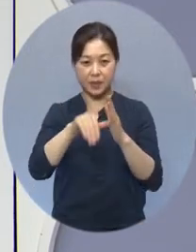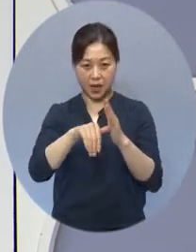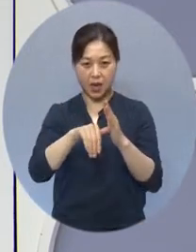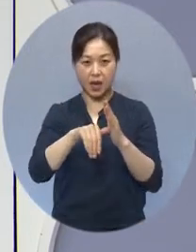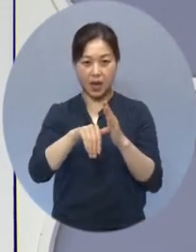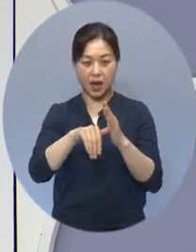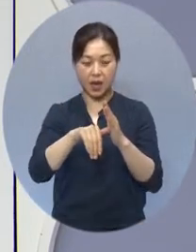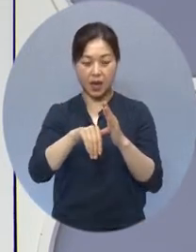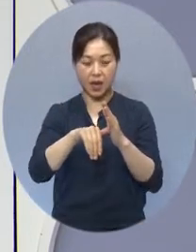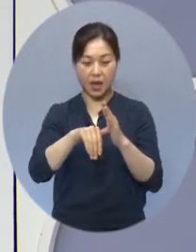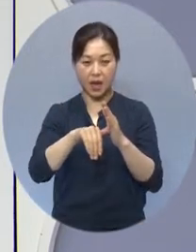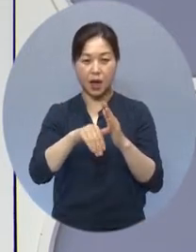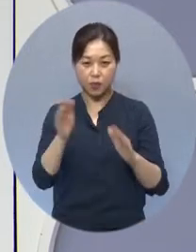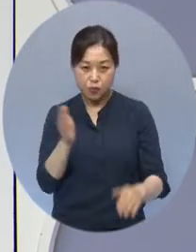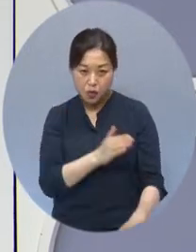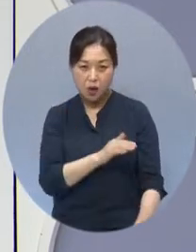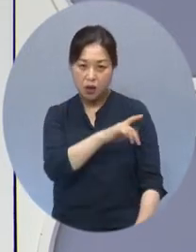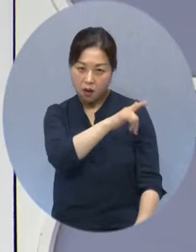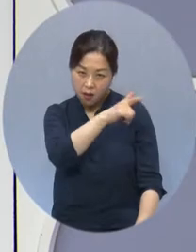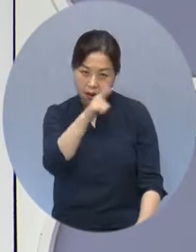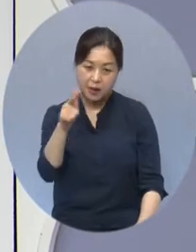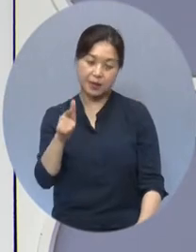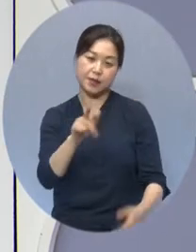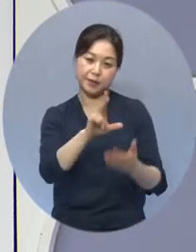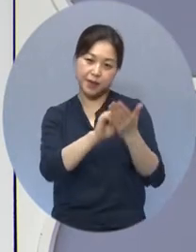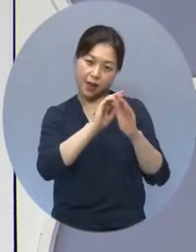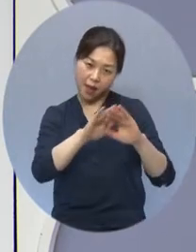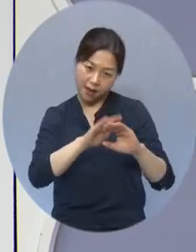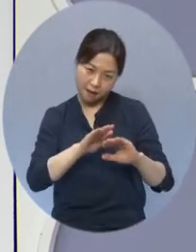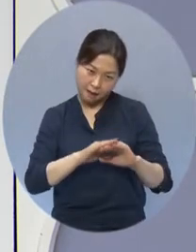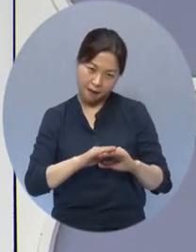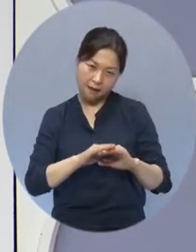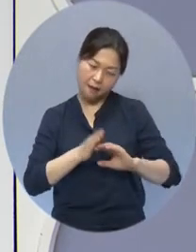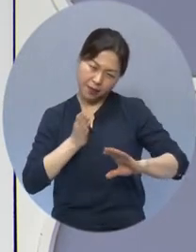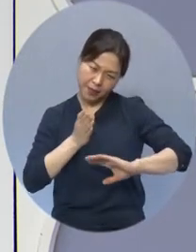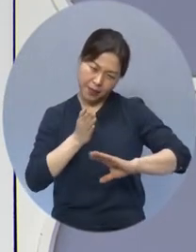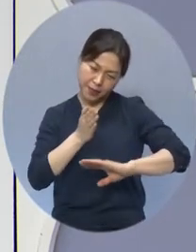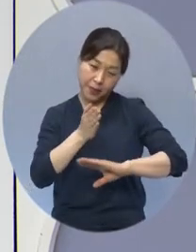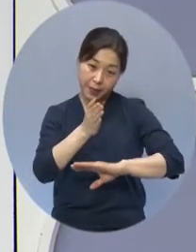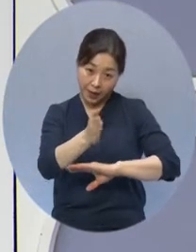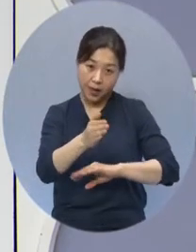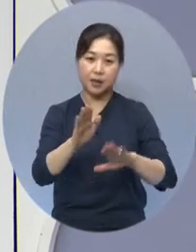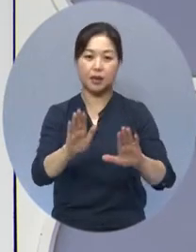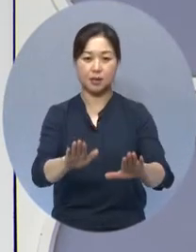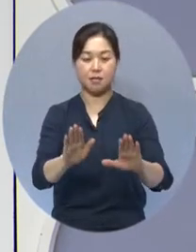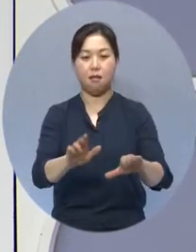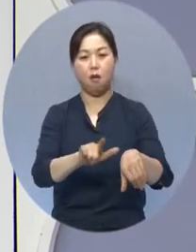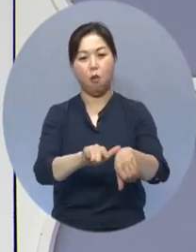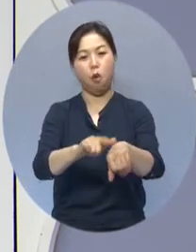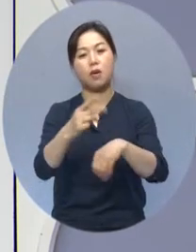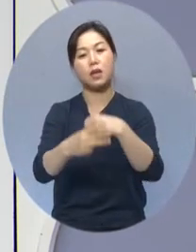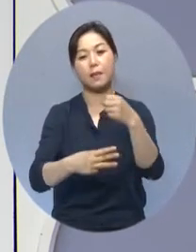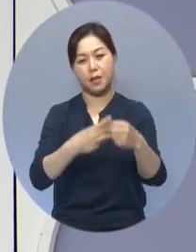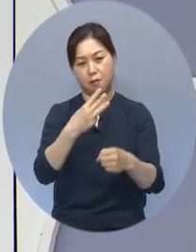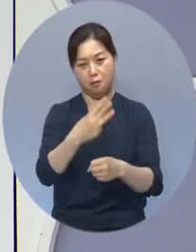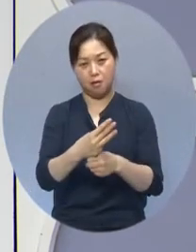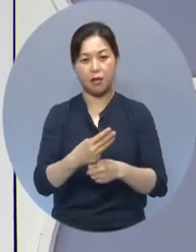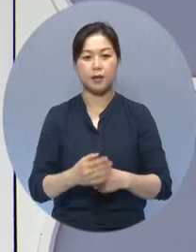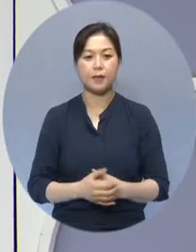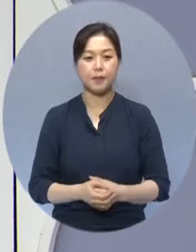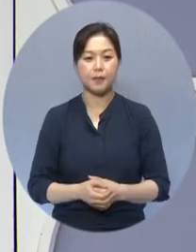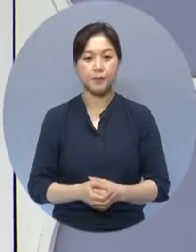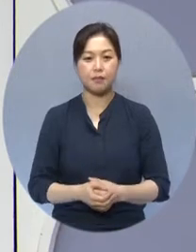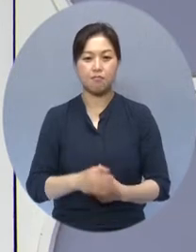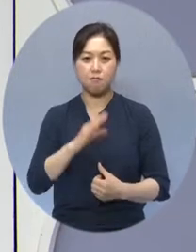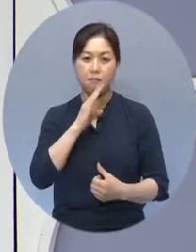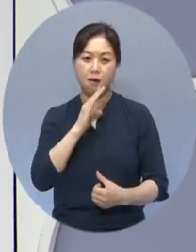다양한 현안들을 많이 풀어가면서 숨가쁘게 달려왔는데요. 정말 벌써 어느덧 3년이 맞게 됐어요. 정말